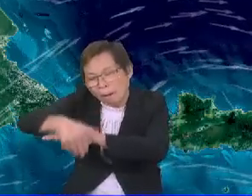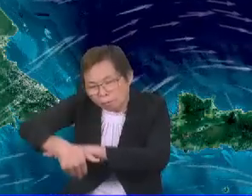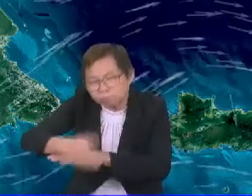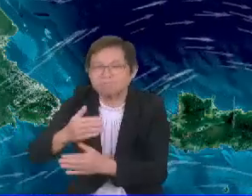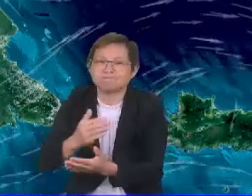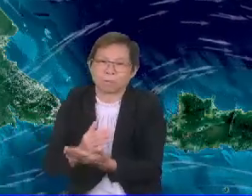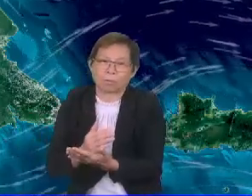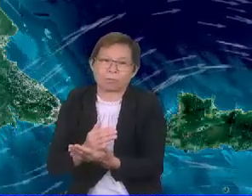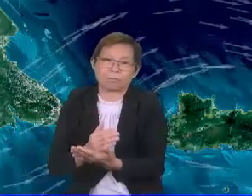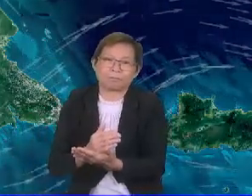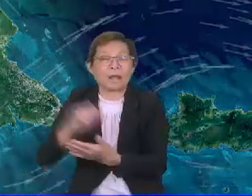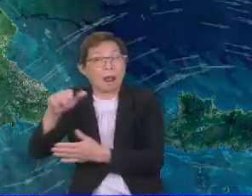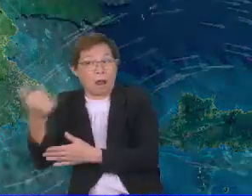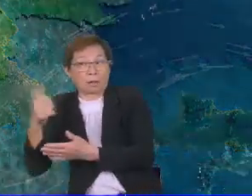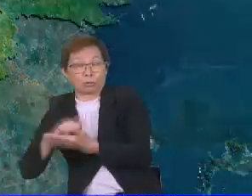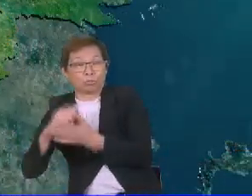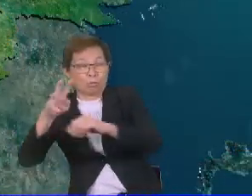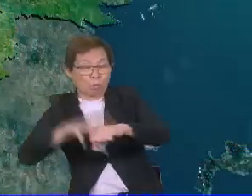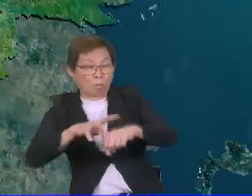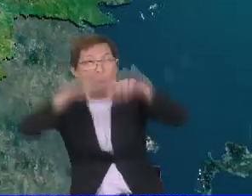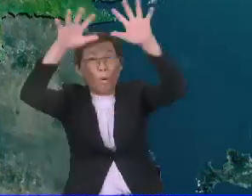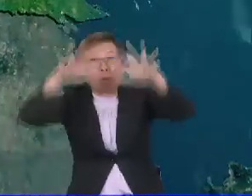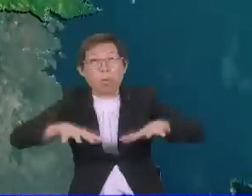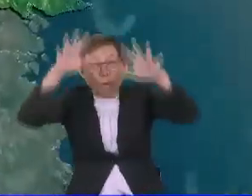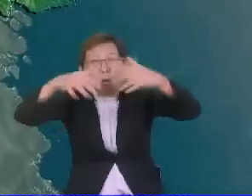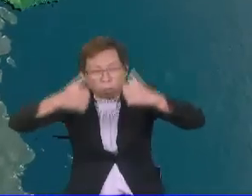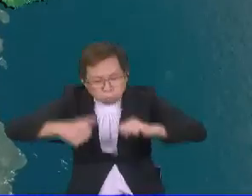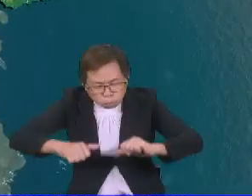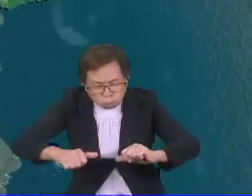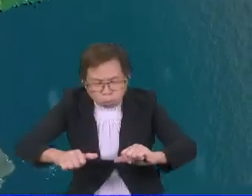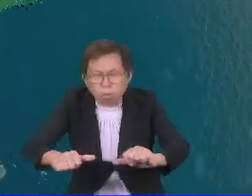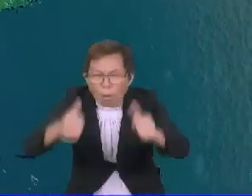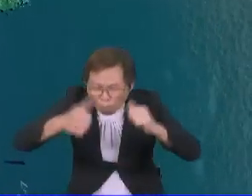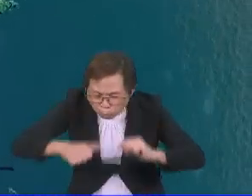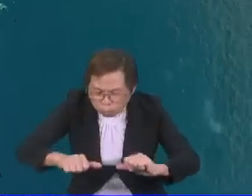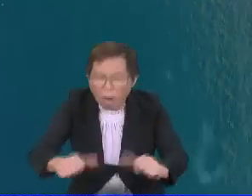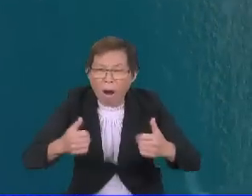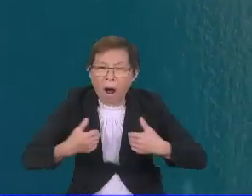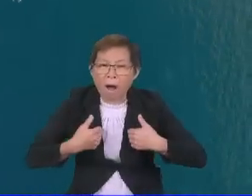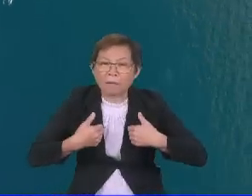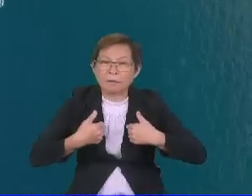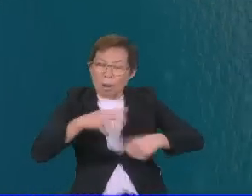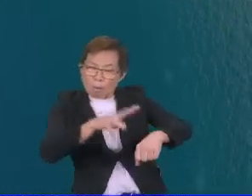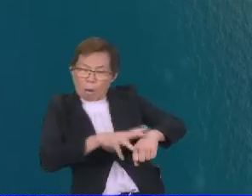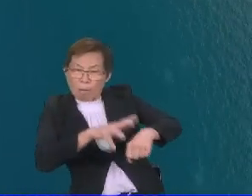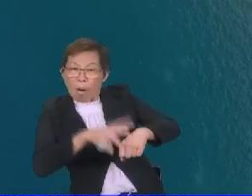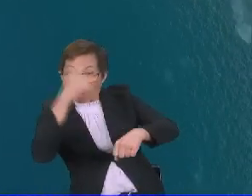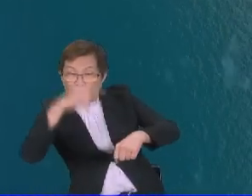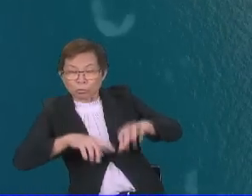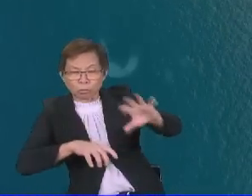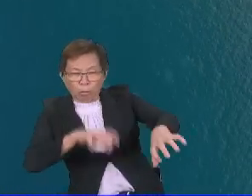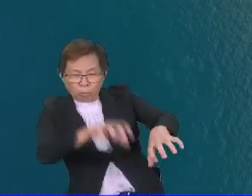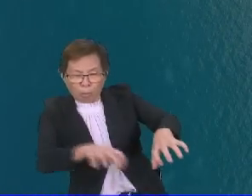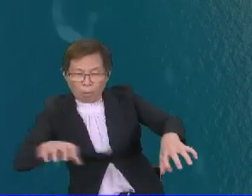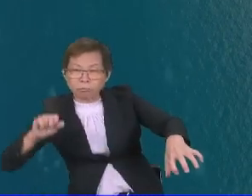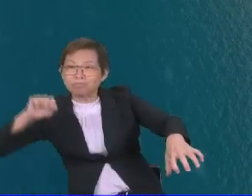nanti Selain itu amaran hujan berterusan juga masih lagi dikeluarkan untuk beberapa bagian